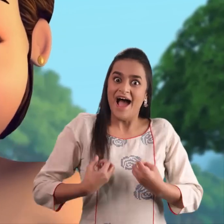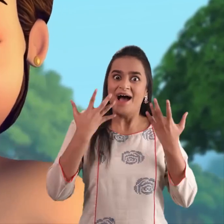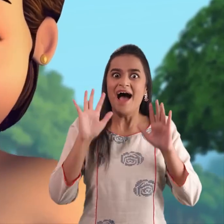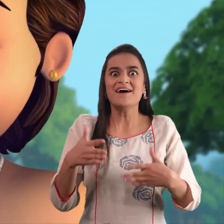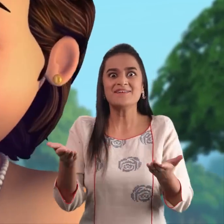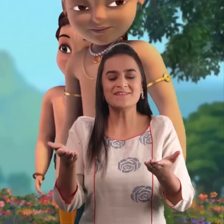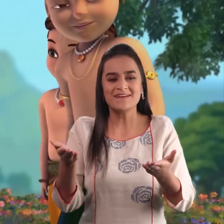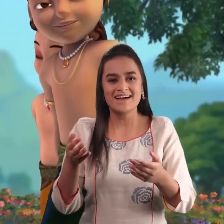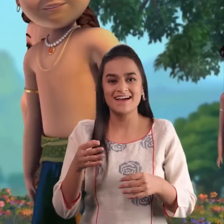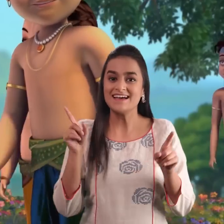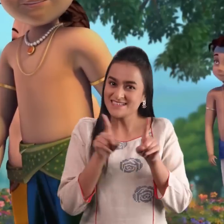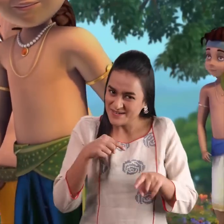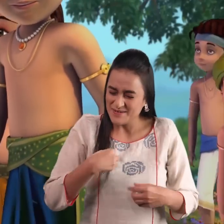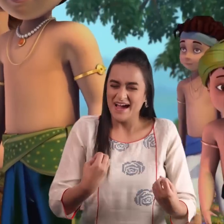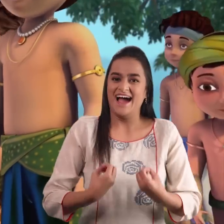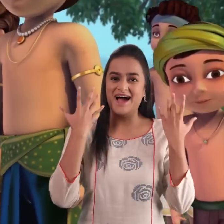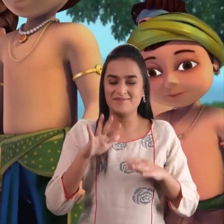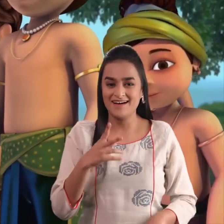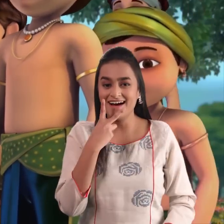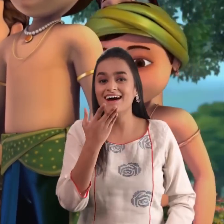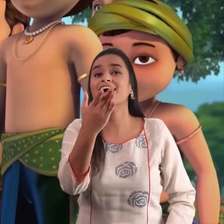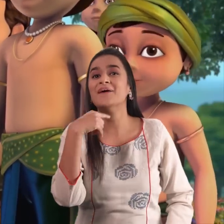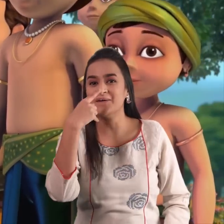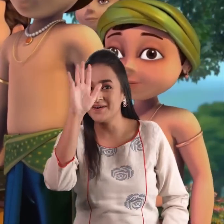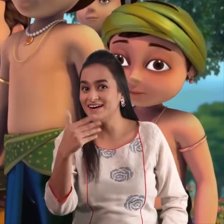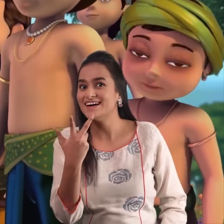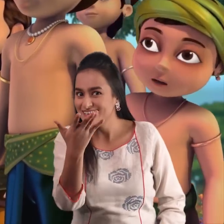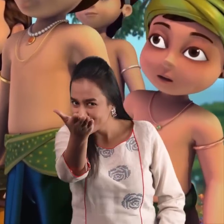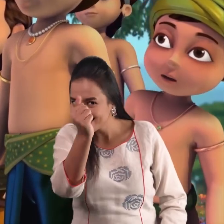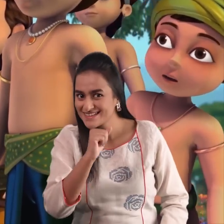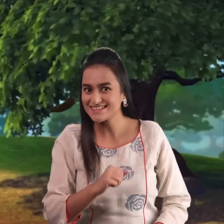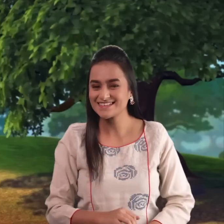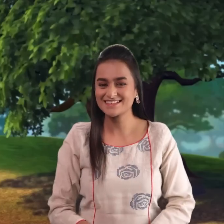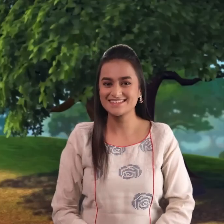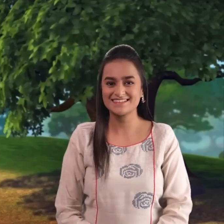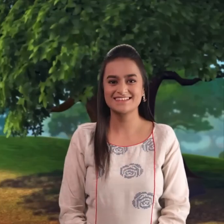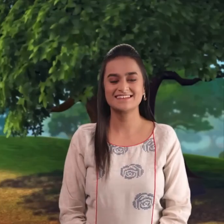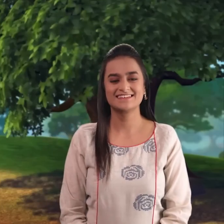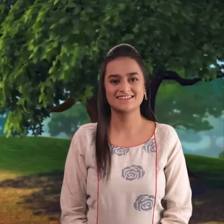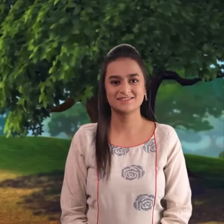है। मैं भी प्रसन्न हूँ। जरा देखो तो सामने से कौन आ रहा है।